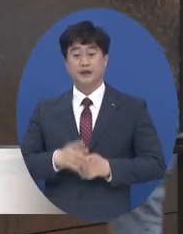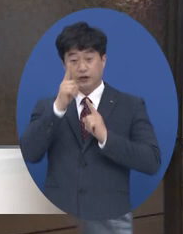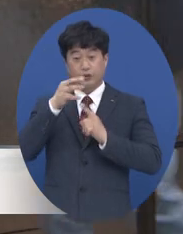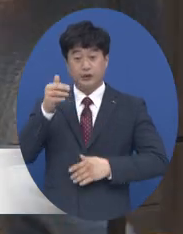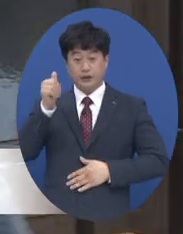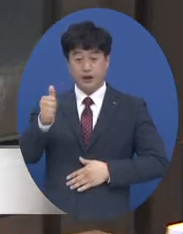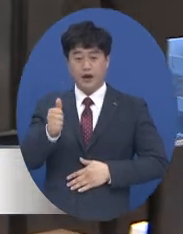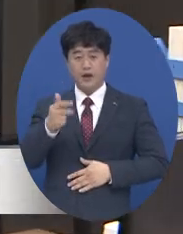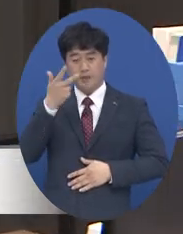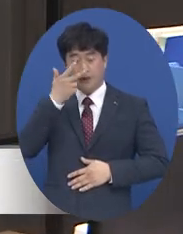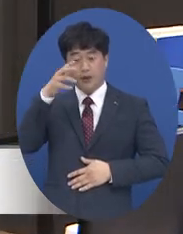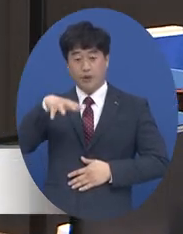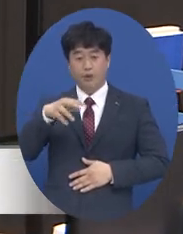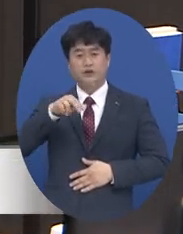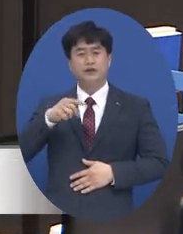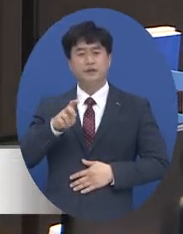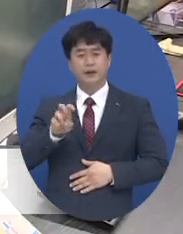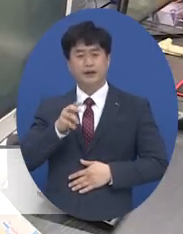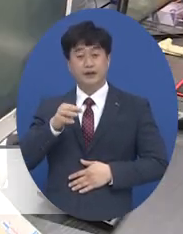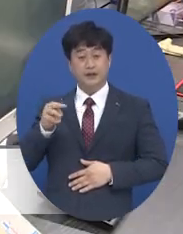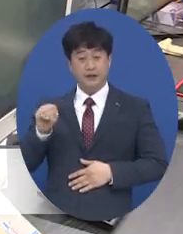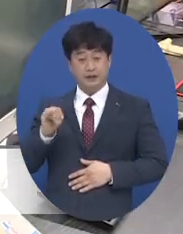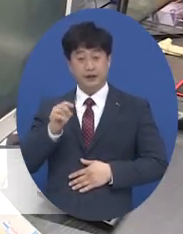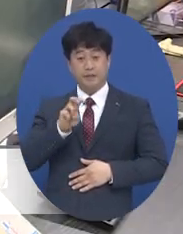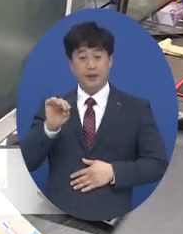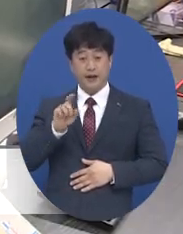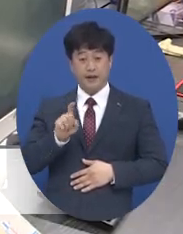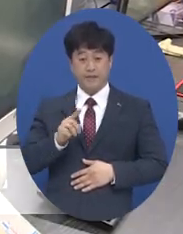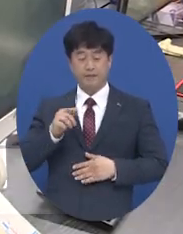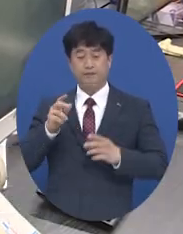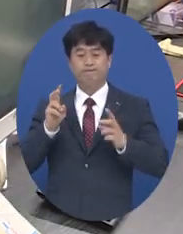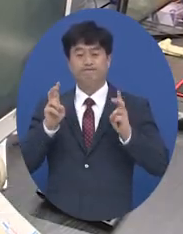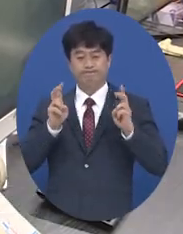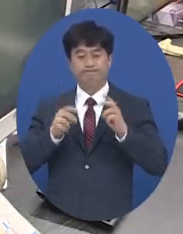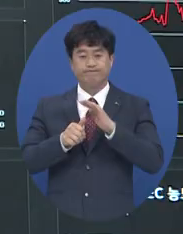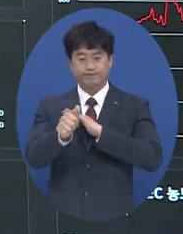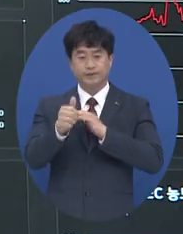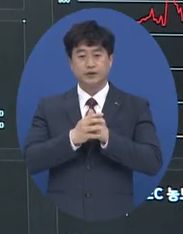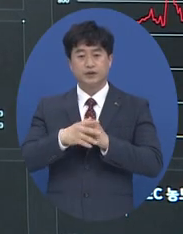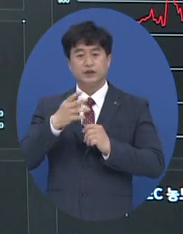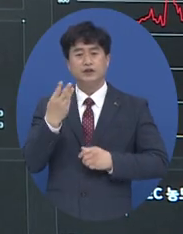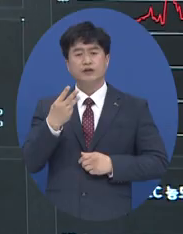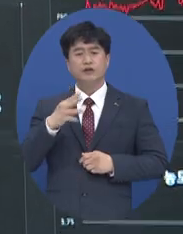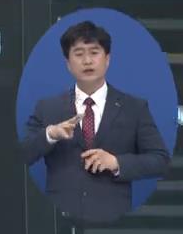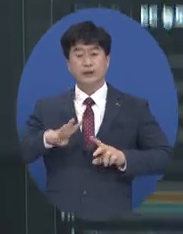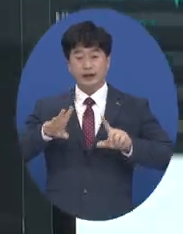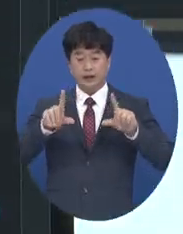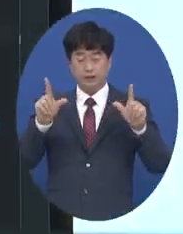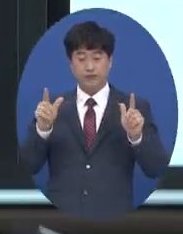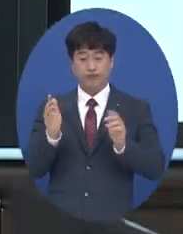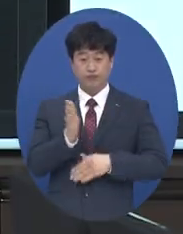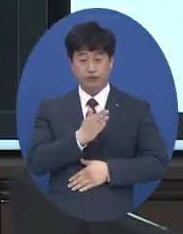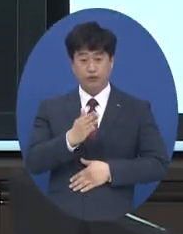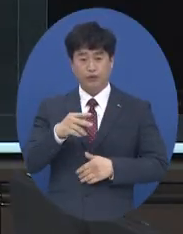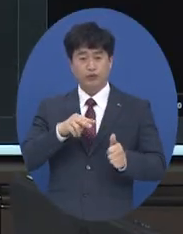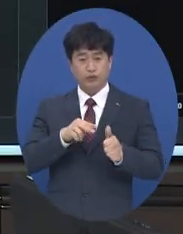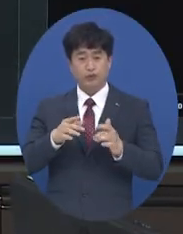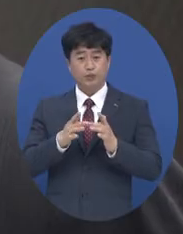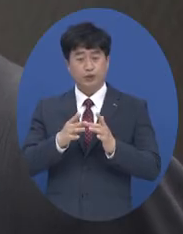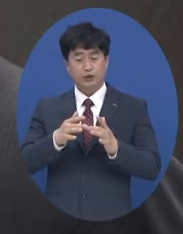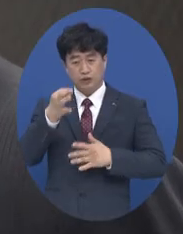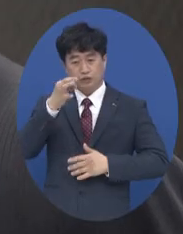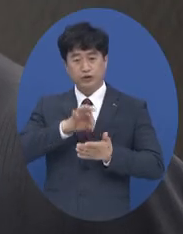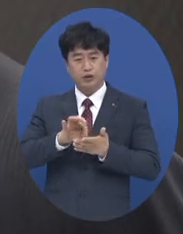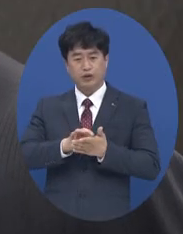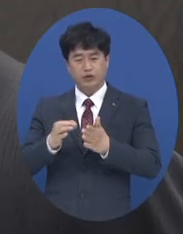이재명 경기도지사가 평택에 위치한 스마트팜 전문 기업을 방문했습니다. 이 기업은 2004년부터 정보통신 기술을 활용해 최적의